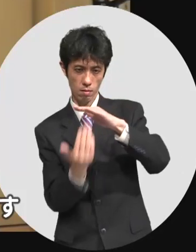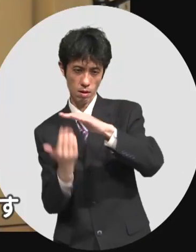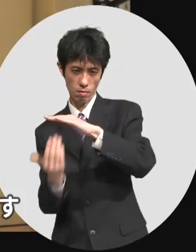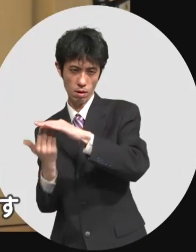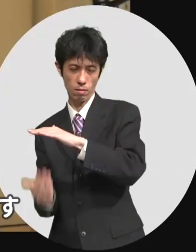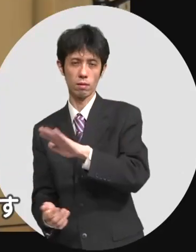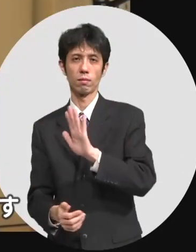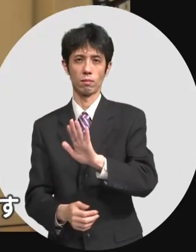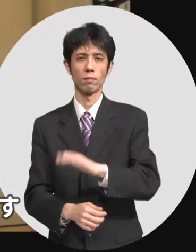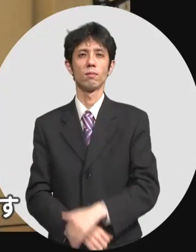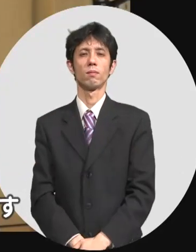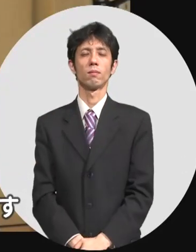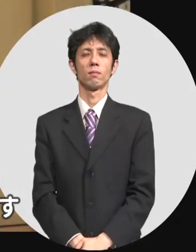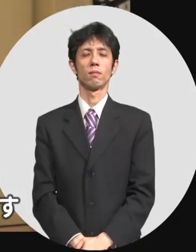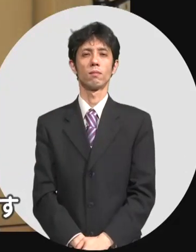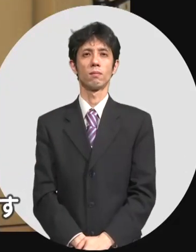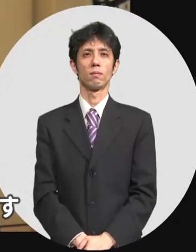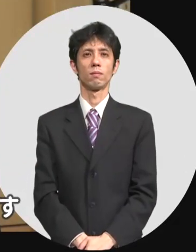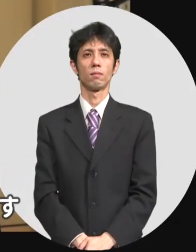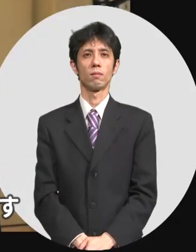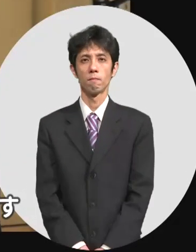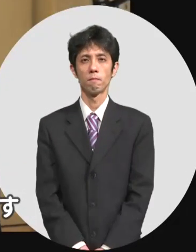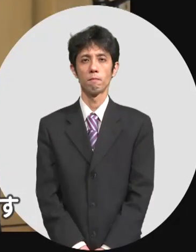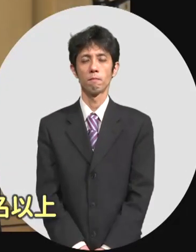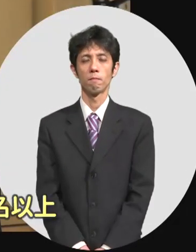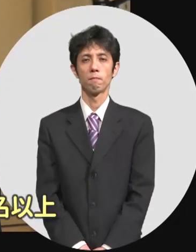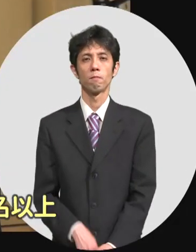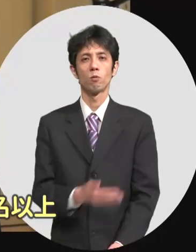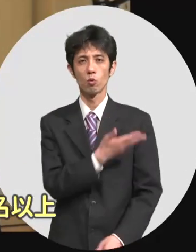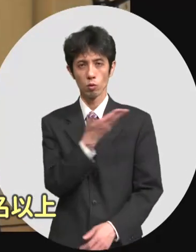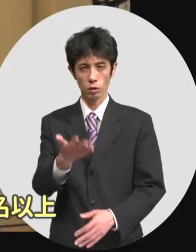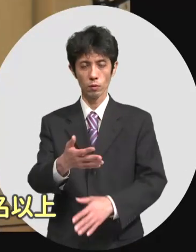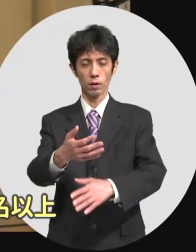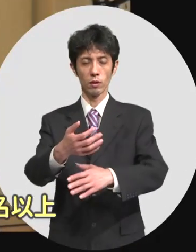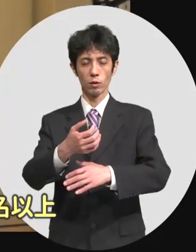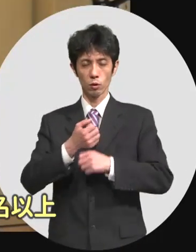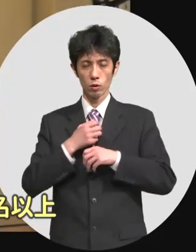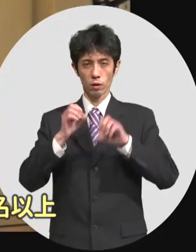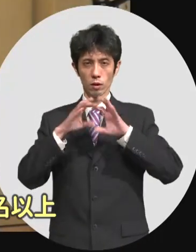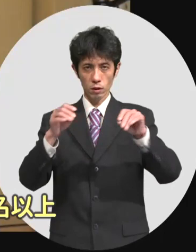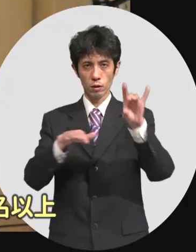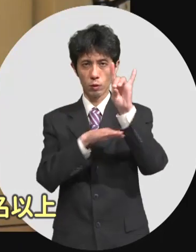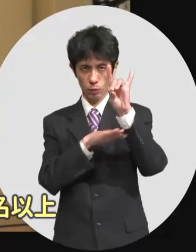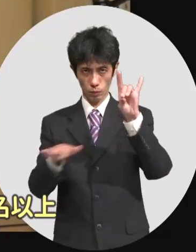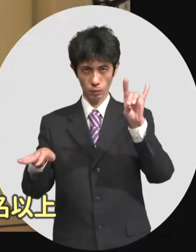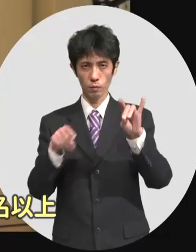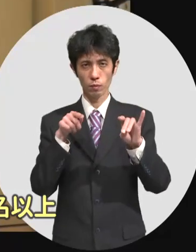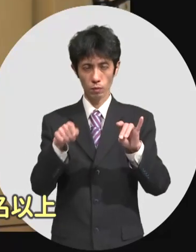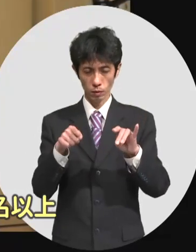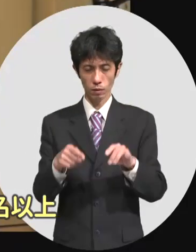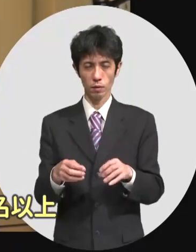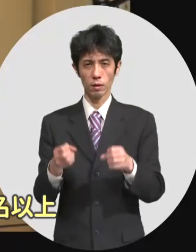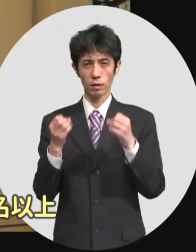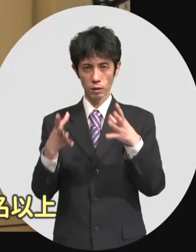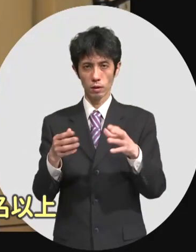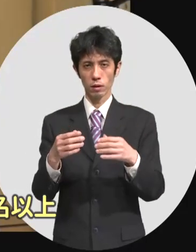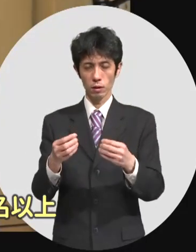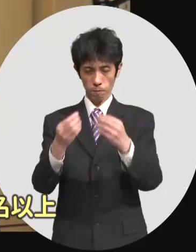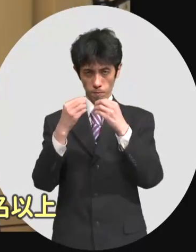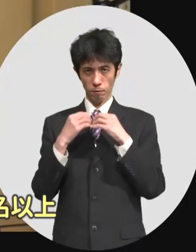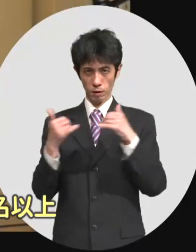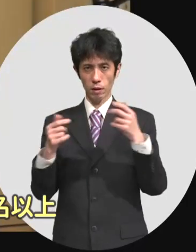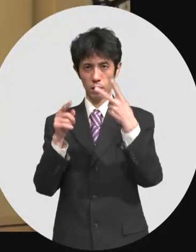基準をクリアをしております。それから注意喚起の基準につきましては新規陽性者数2名